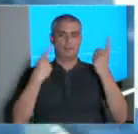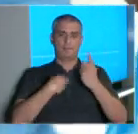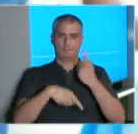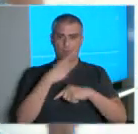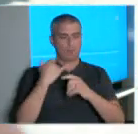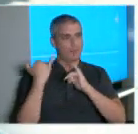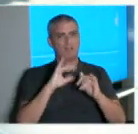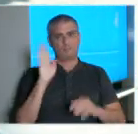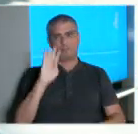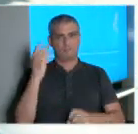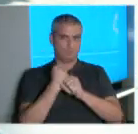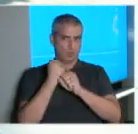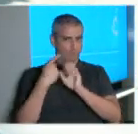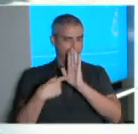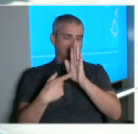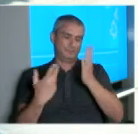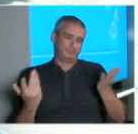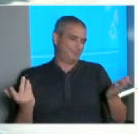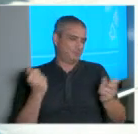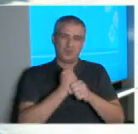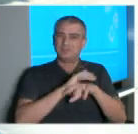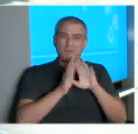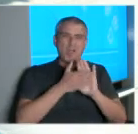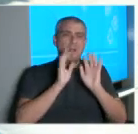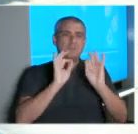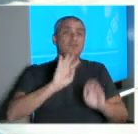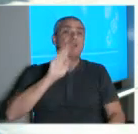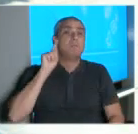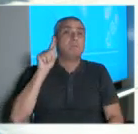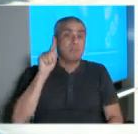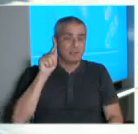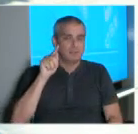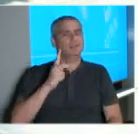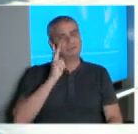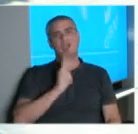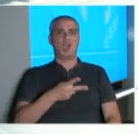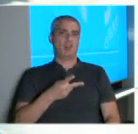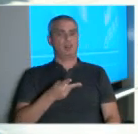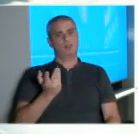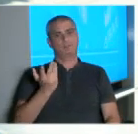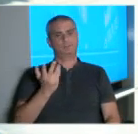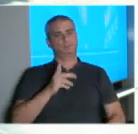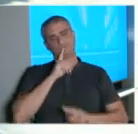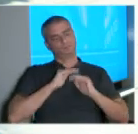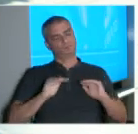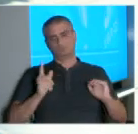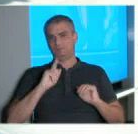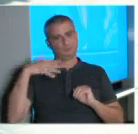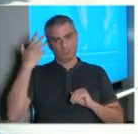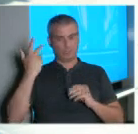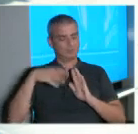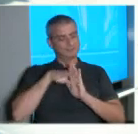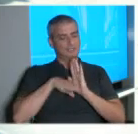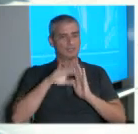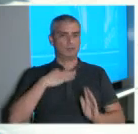להביא את מה שביבי עושה, ועושים הכל בשביל שביבי יוכל לשבת בשקט ולא להיות בסדר